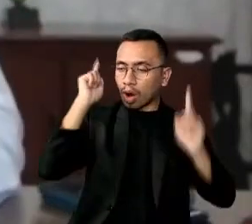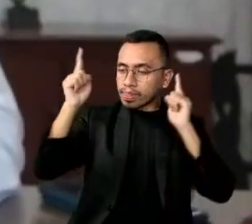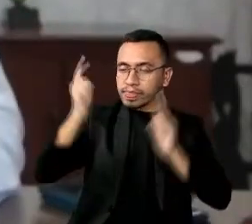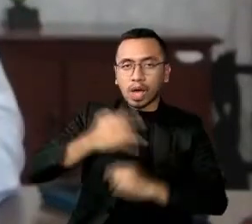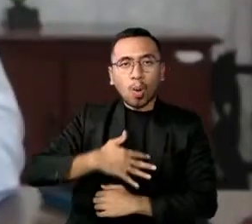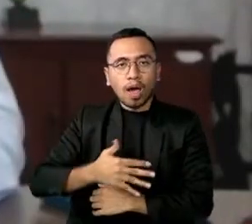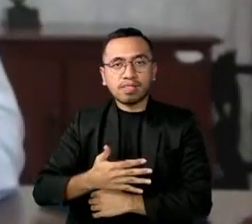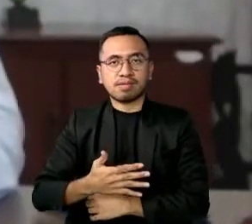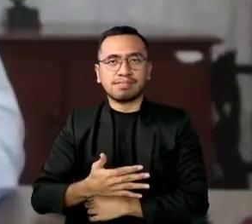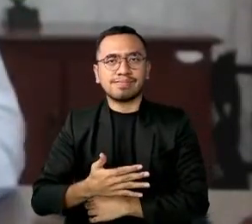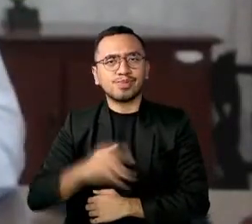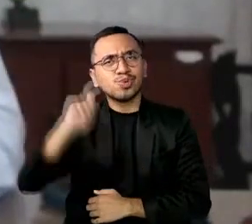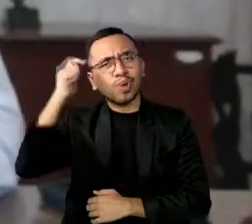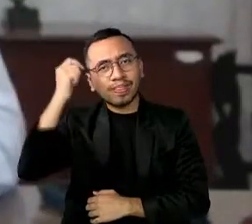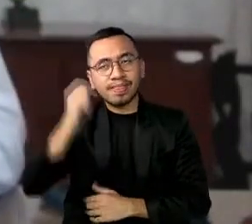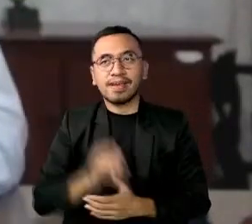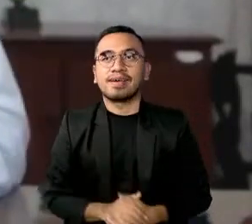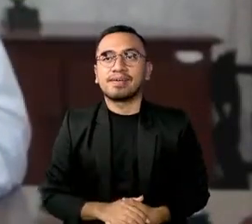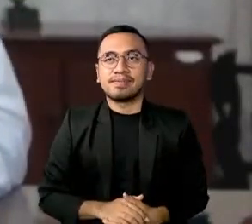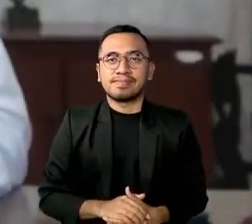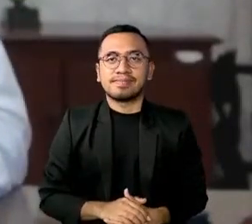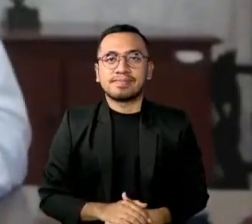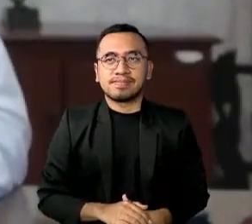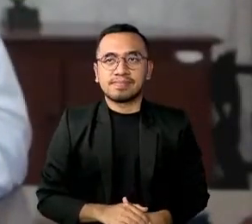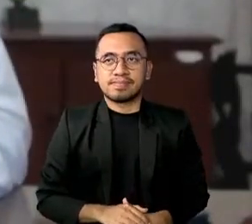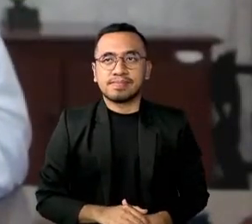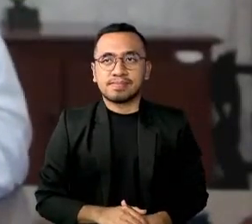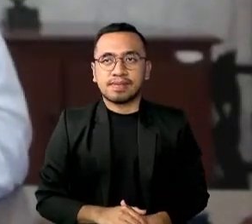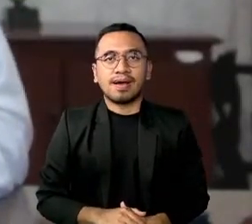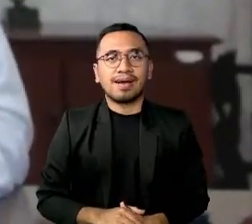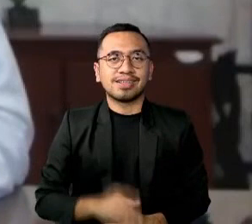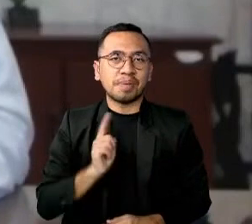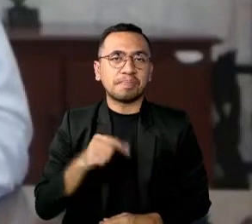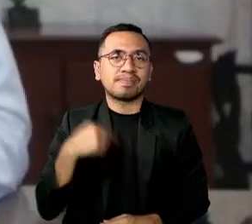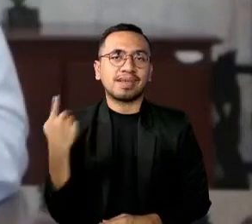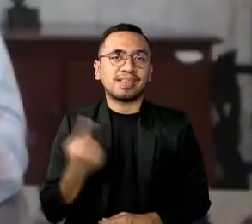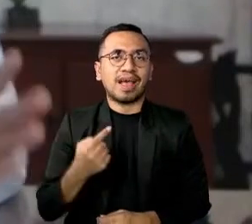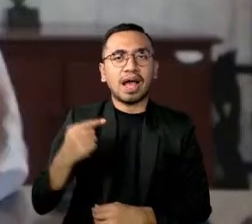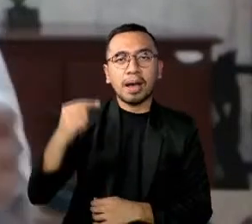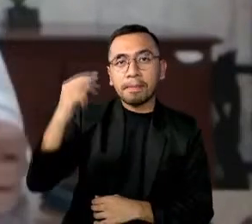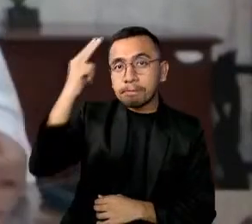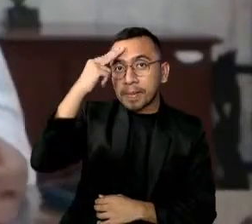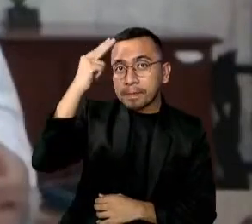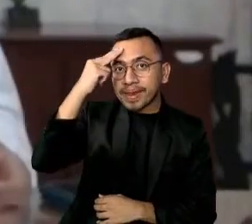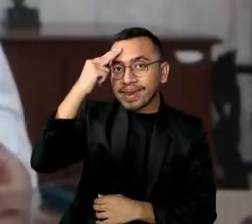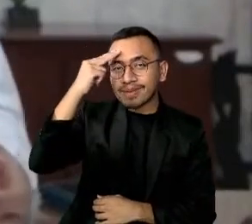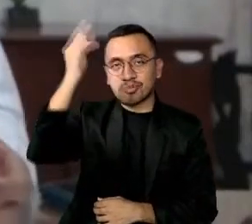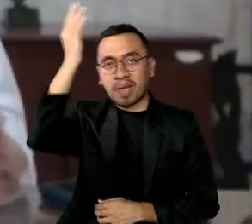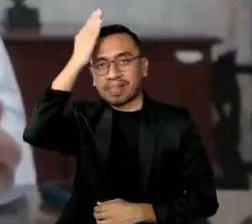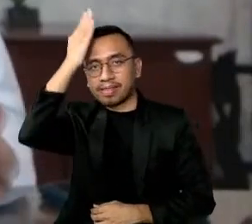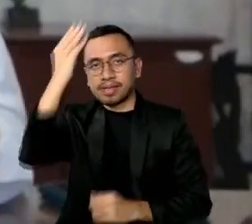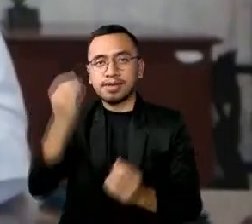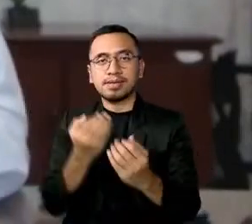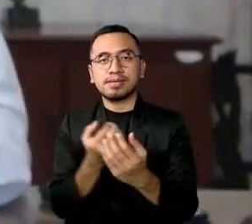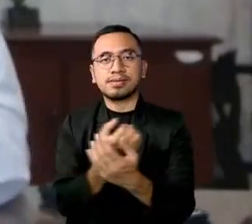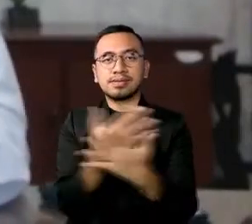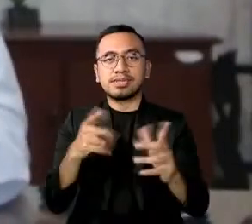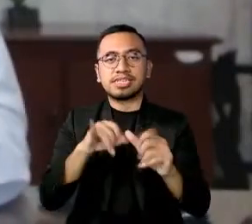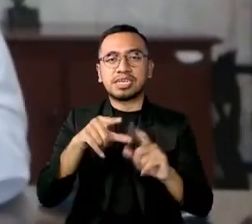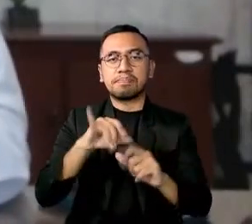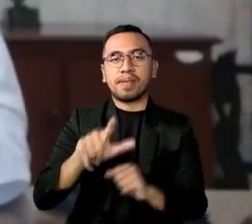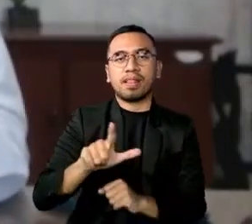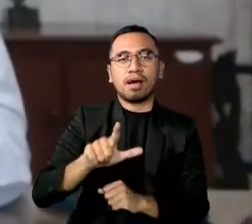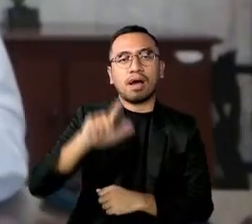akhir-akhir ini kalau pemimpin CV pasti akan bikin pikir warnai Makasih menurut saya minum tni-polri